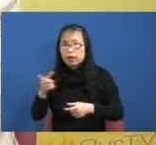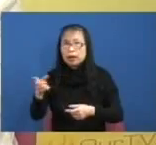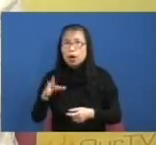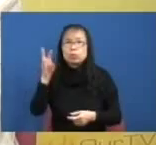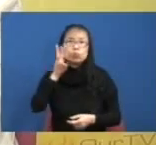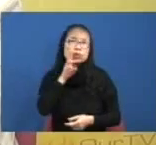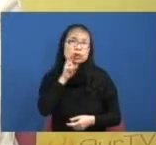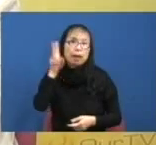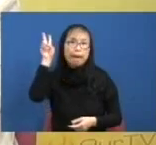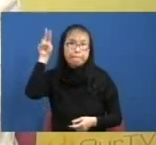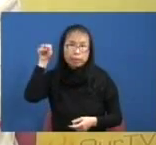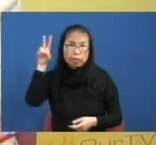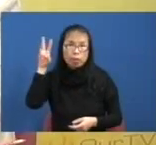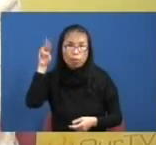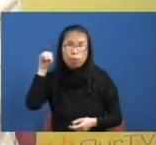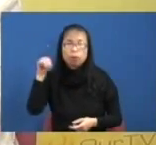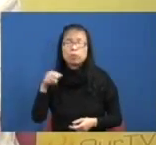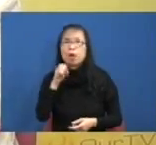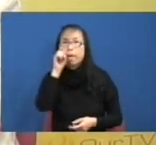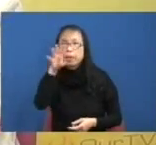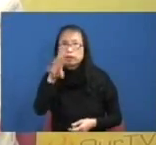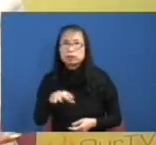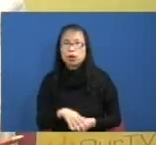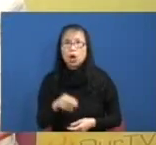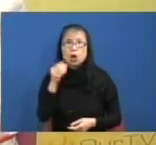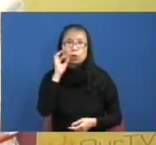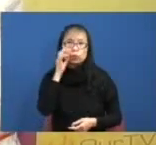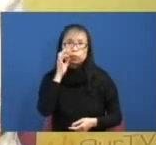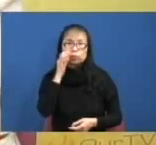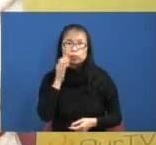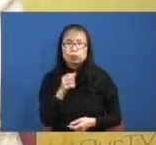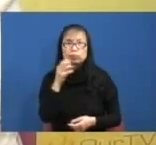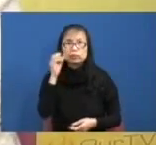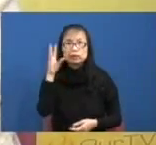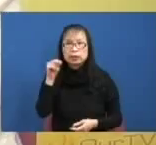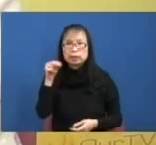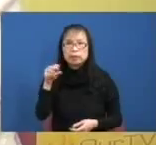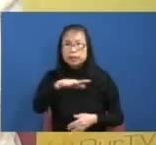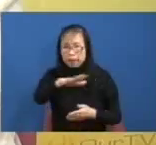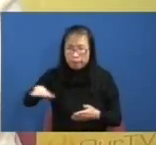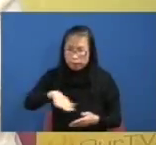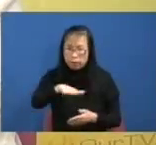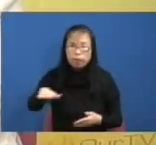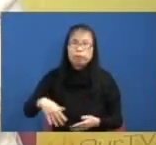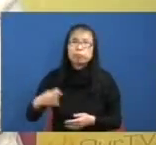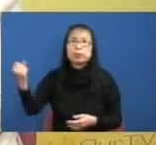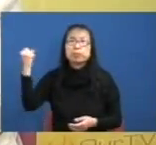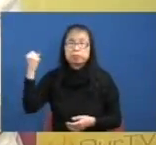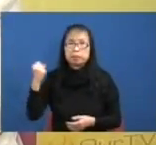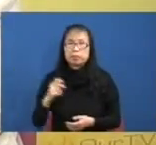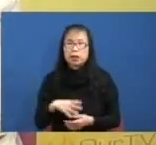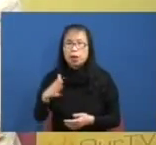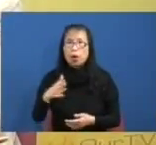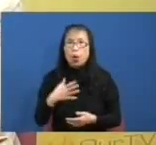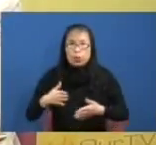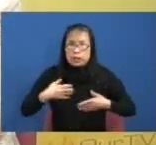我真係特登走去問個 Auntie， 個 Auntie 咧70幾歲，佢就係抹下台嘅啫，即係佢個能力就抹下台，咁就佢